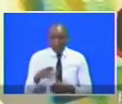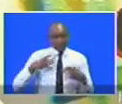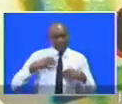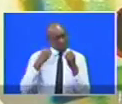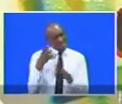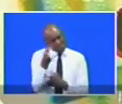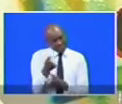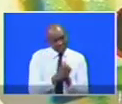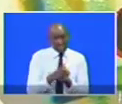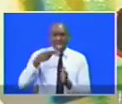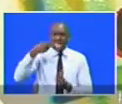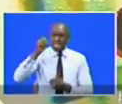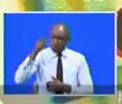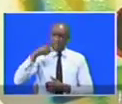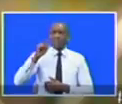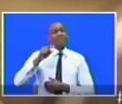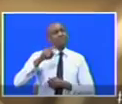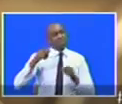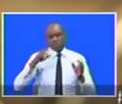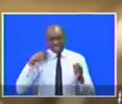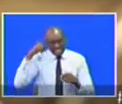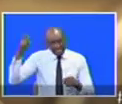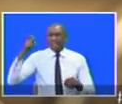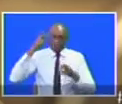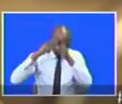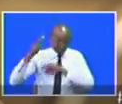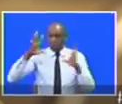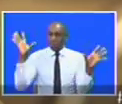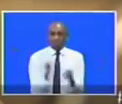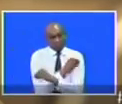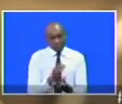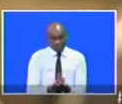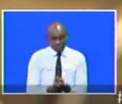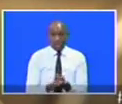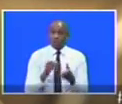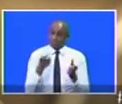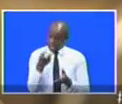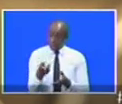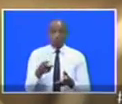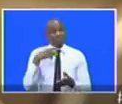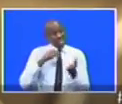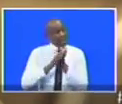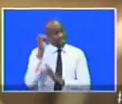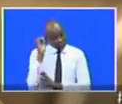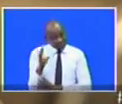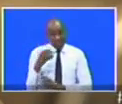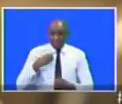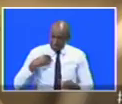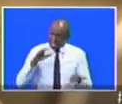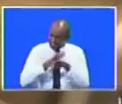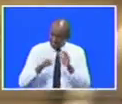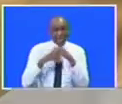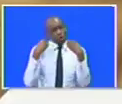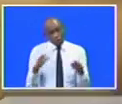aina ya heroin ulizamisha ndoto na maono yake. Shida ya veins. So veins zangu zingepotea zote,